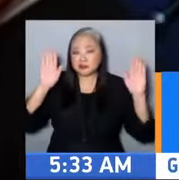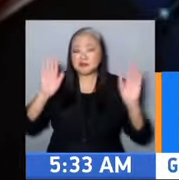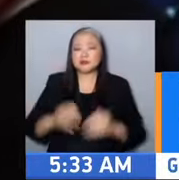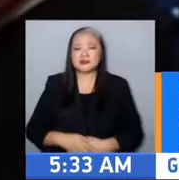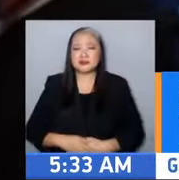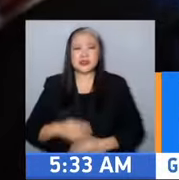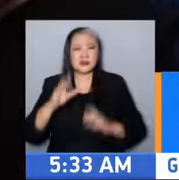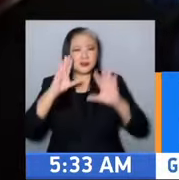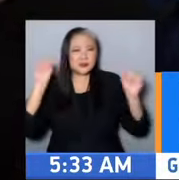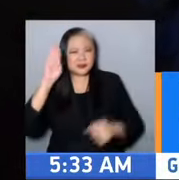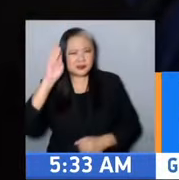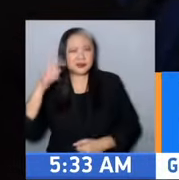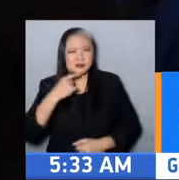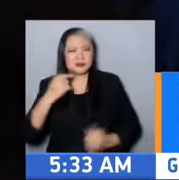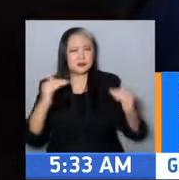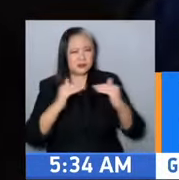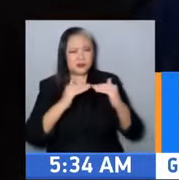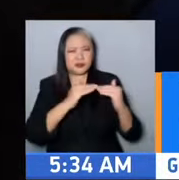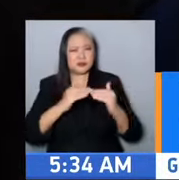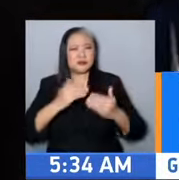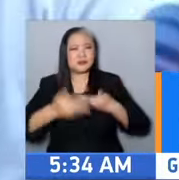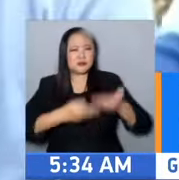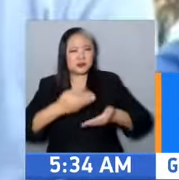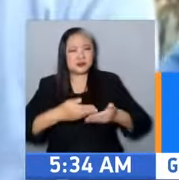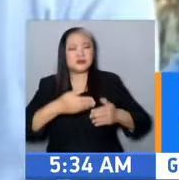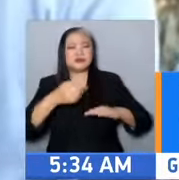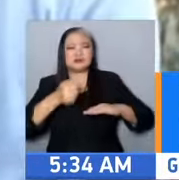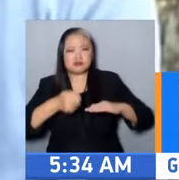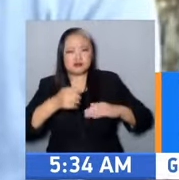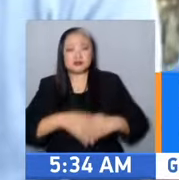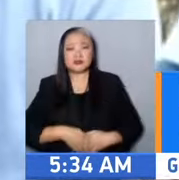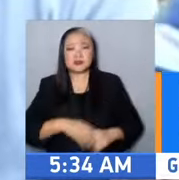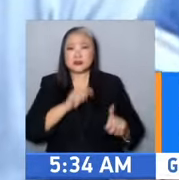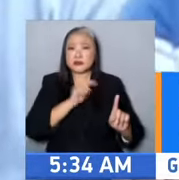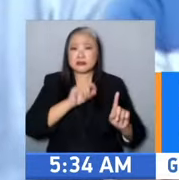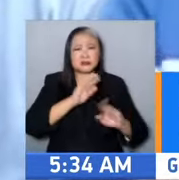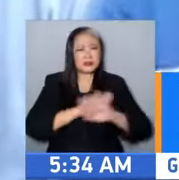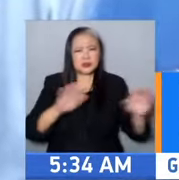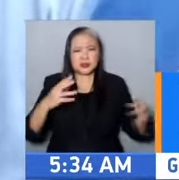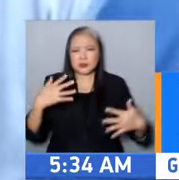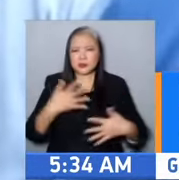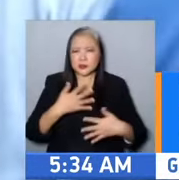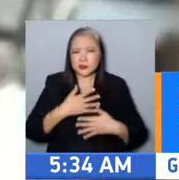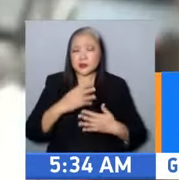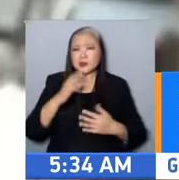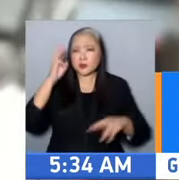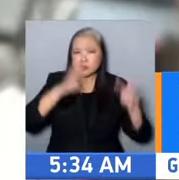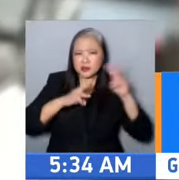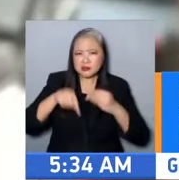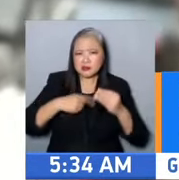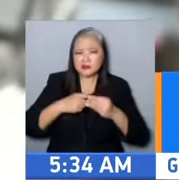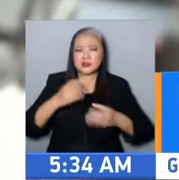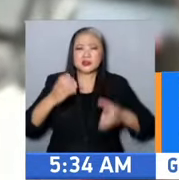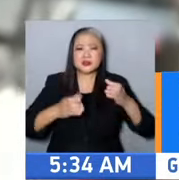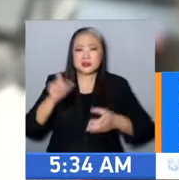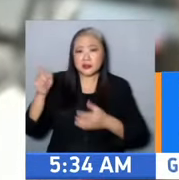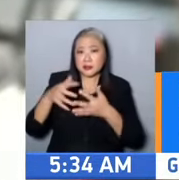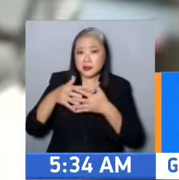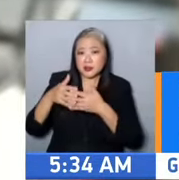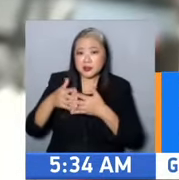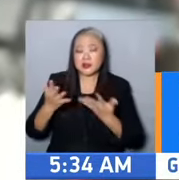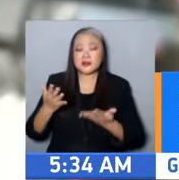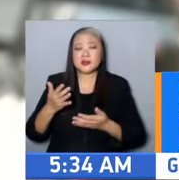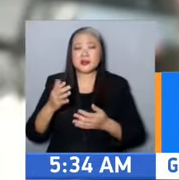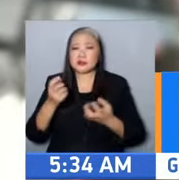laban kay Quibuloy. Hindi rin daw dapat mangambang pastor sa kanya mga kaso sa Amerika kaugnay ng sex trafficking conspiracy at bulk